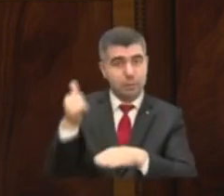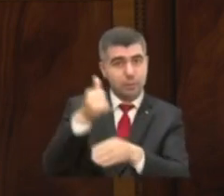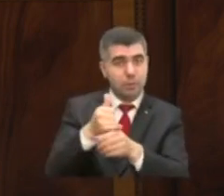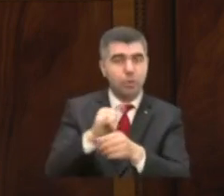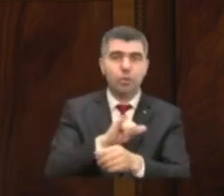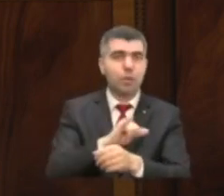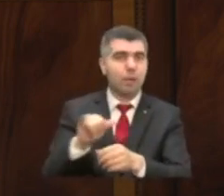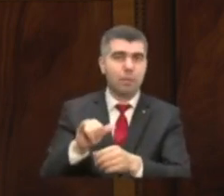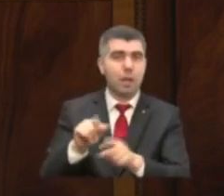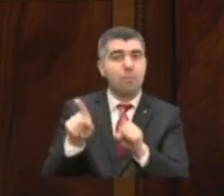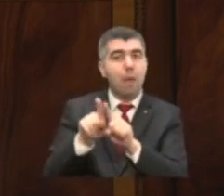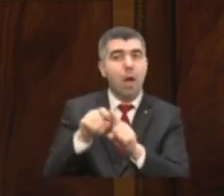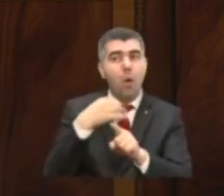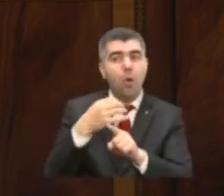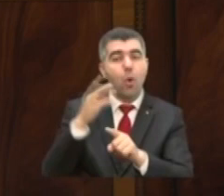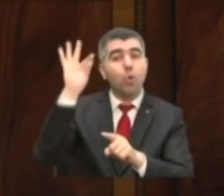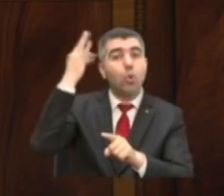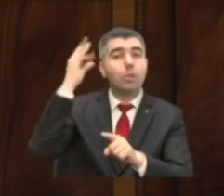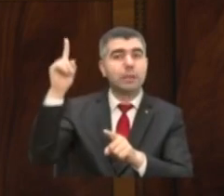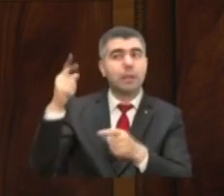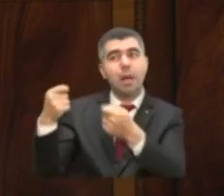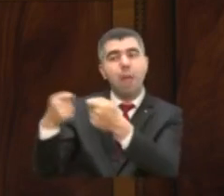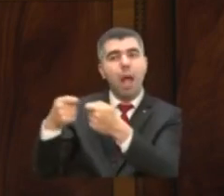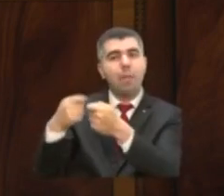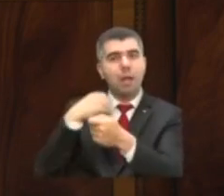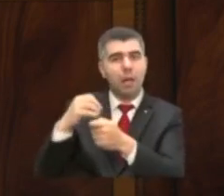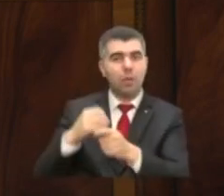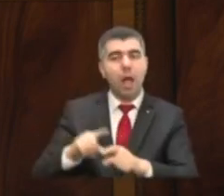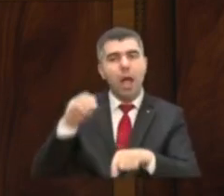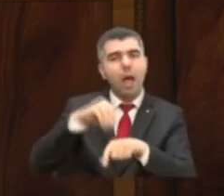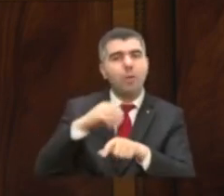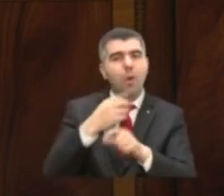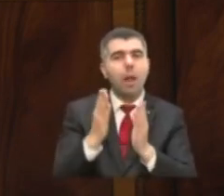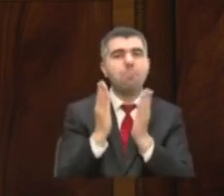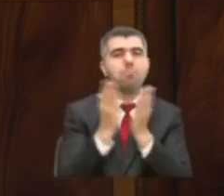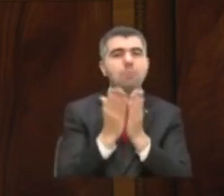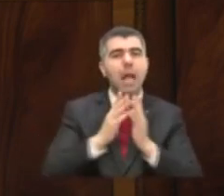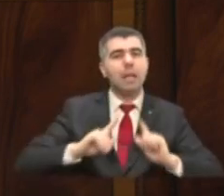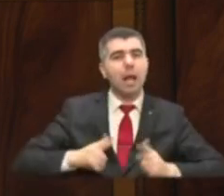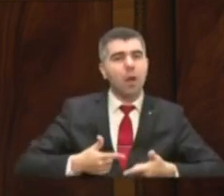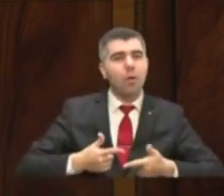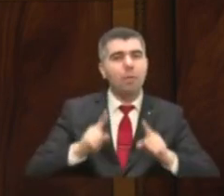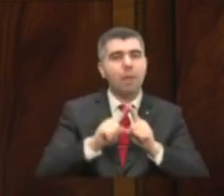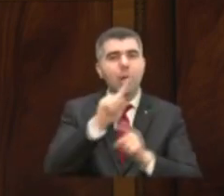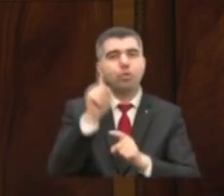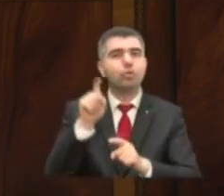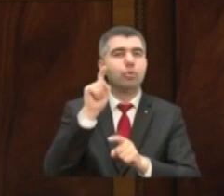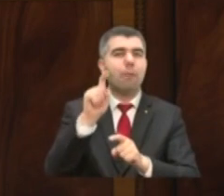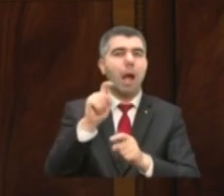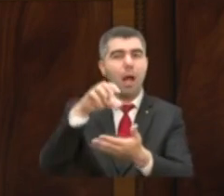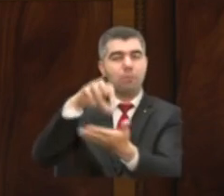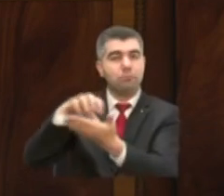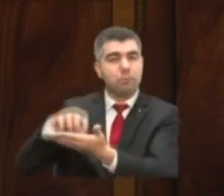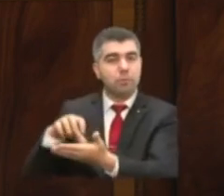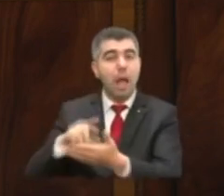لتونس 70,000. هذا المثال الاول. المثال الثاني المدارس الجماعيه، باعتراف المجلس الاعلى للتربيه خاص الخصاص